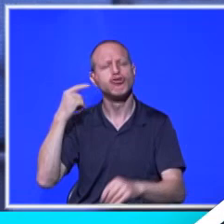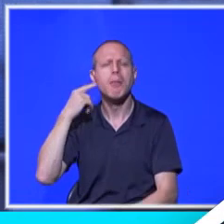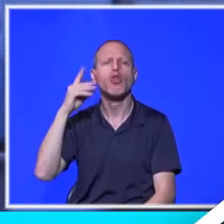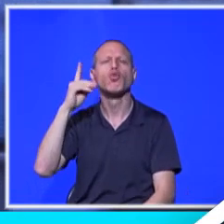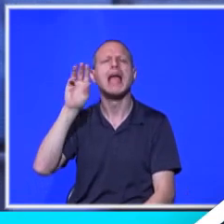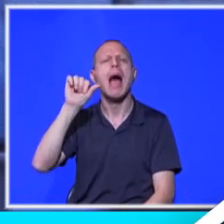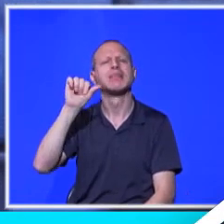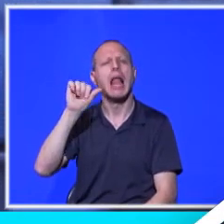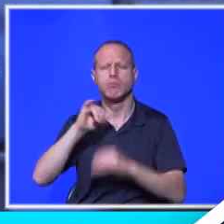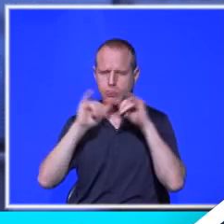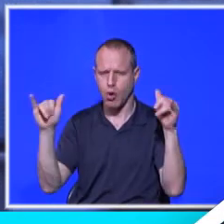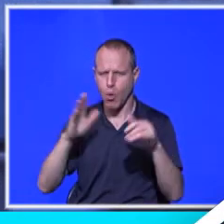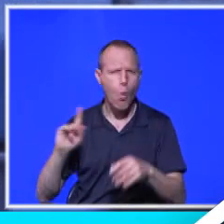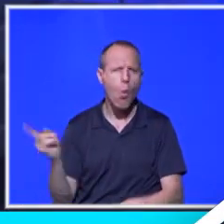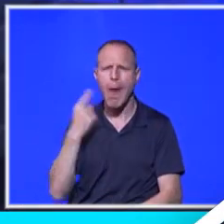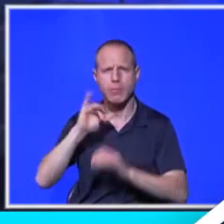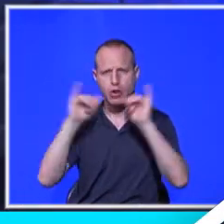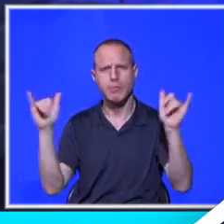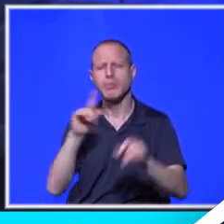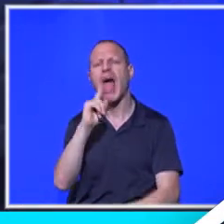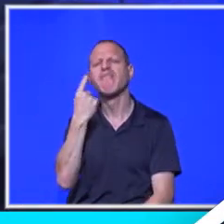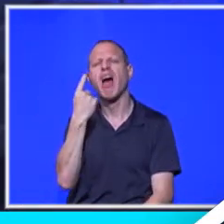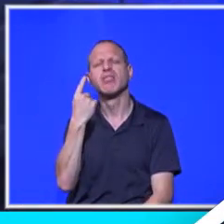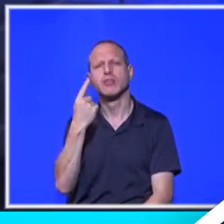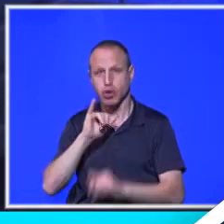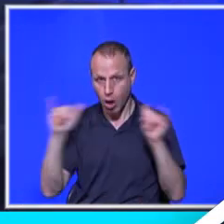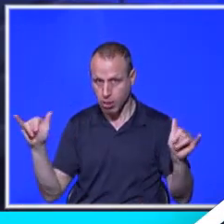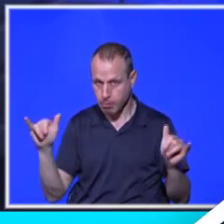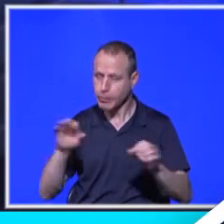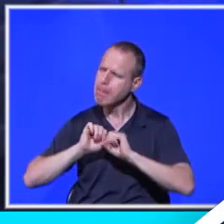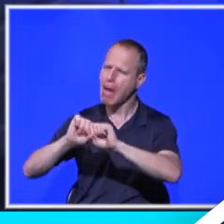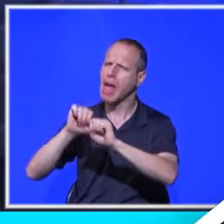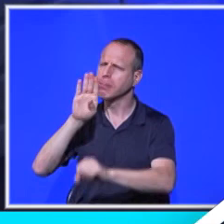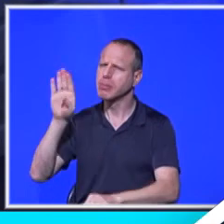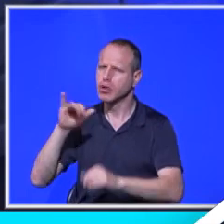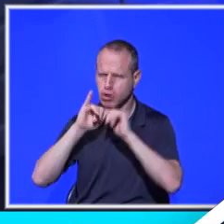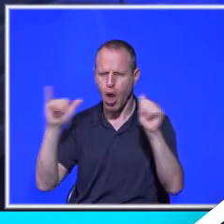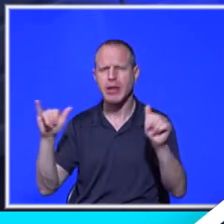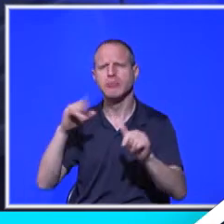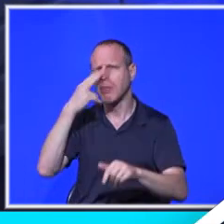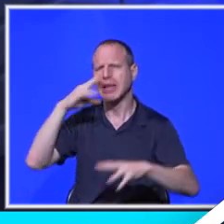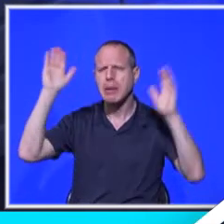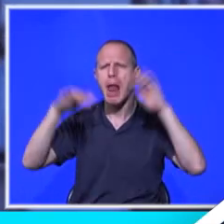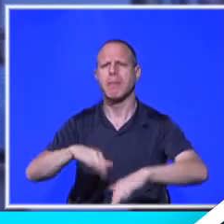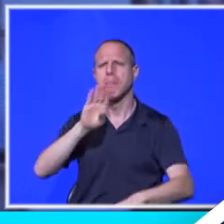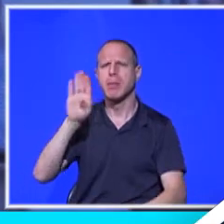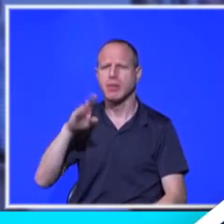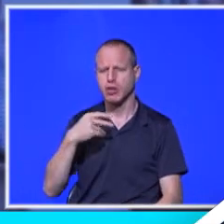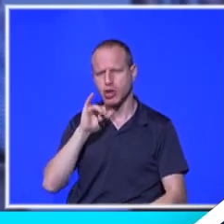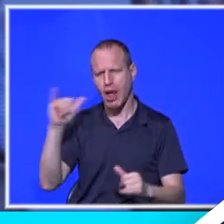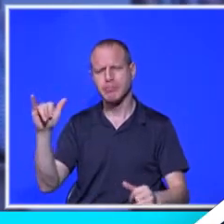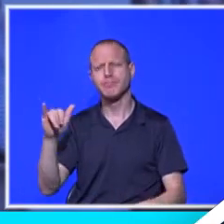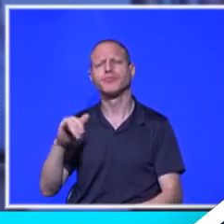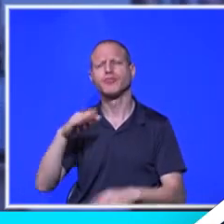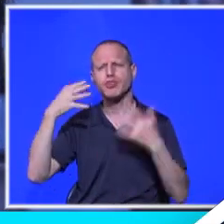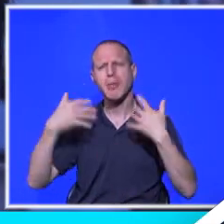צועק, וכולם צועקים, אבל אף אחד צועקים בעד נתניהו, צועקים שמנסים להפיל את נתניהו, צועקים